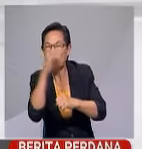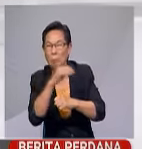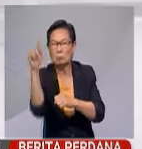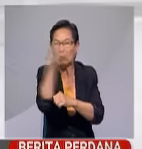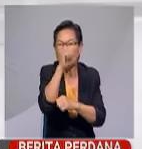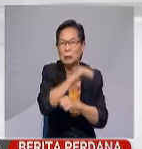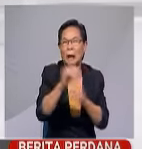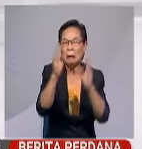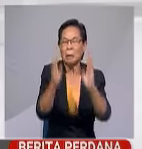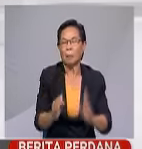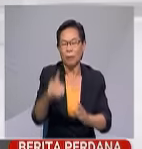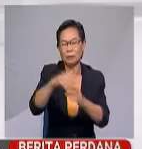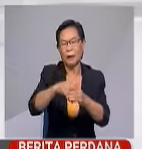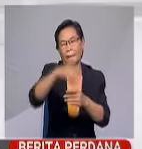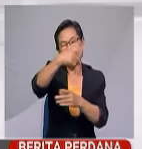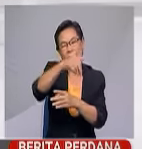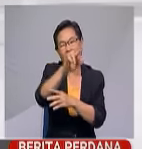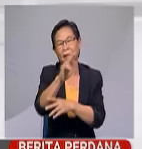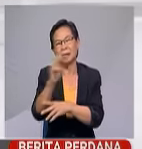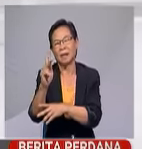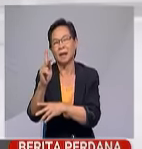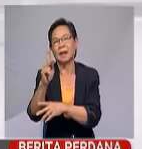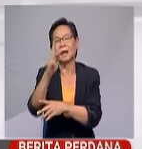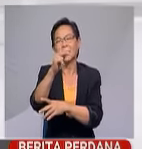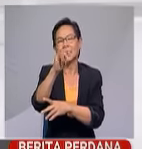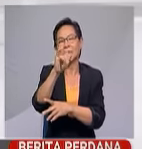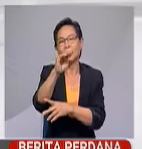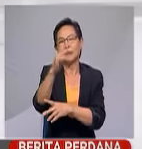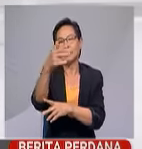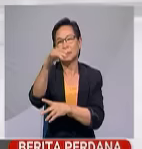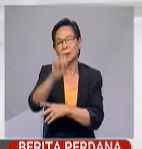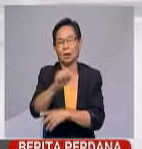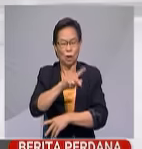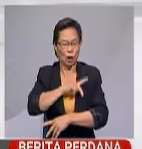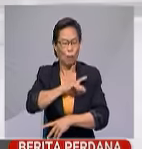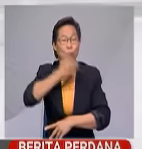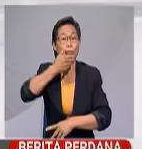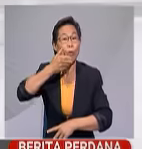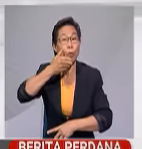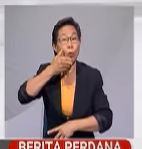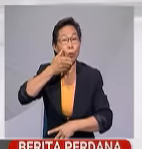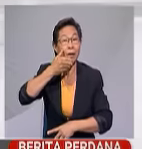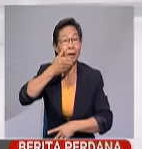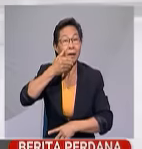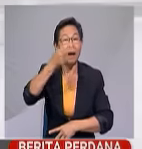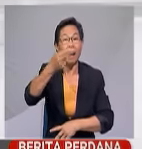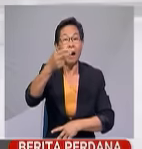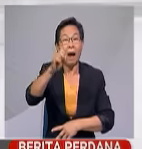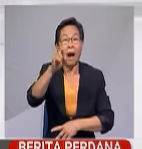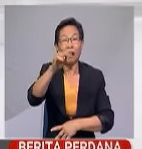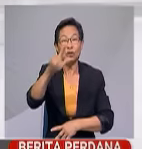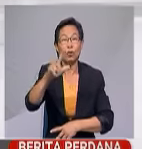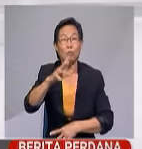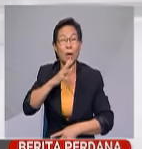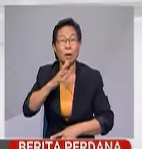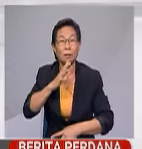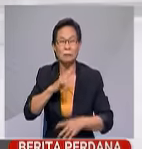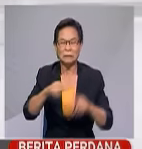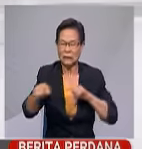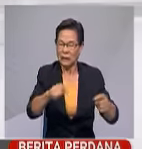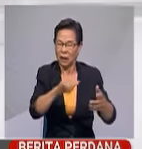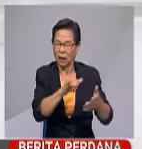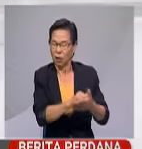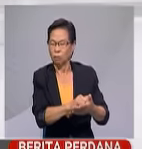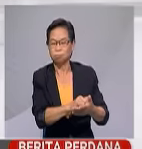ekstrim dan perkauman dalam pilihan raya kecil Kimanis. Ketua pemudanya Hasnul Zulkarnain Abdul Munaim menegaskan tindakan